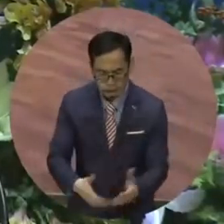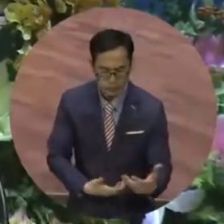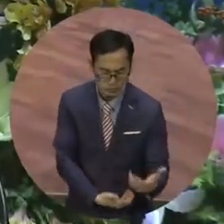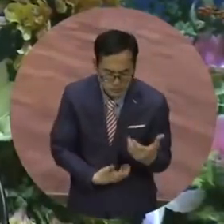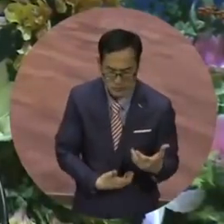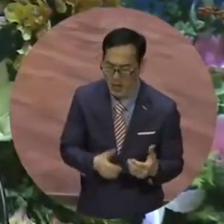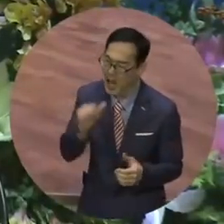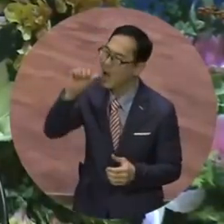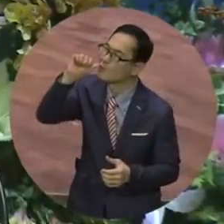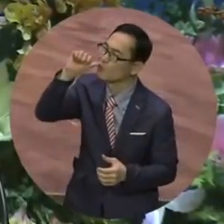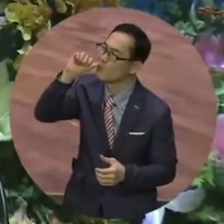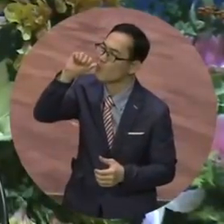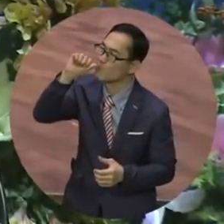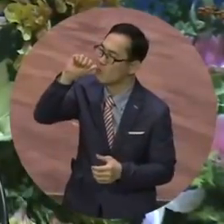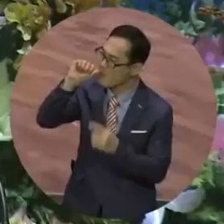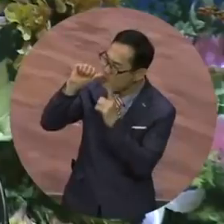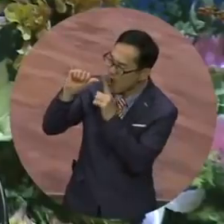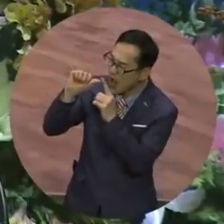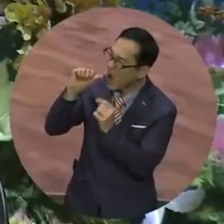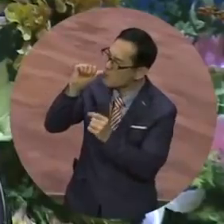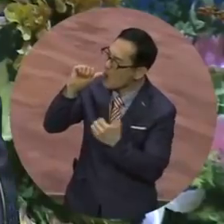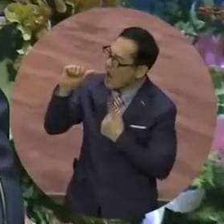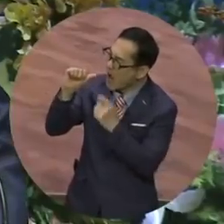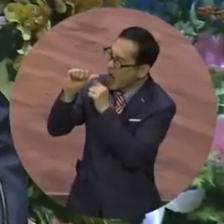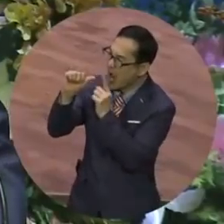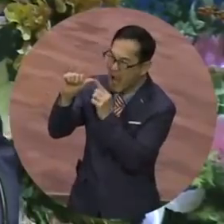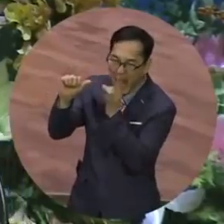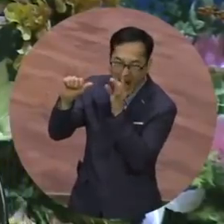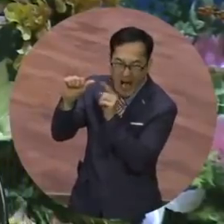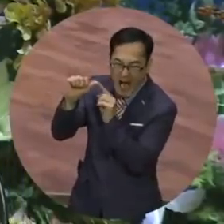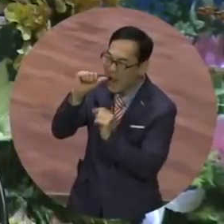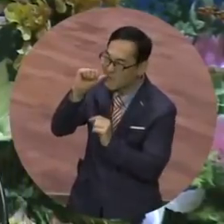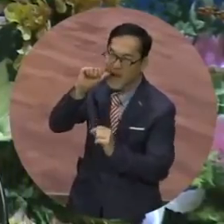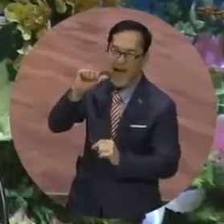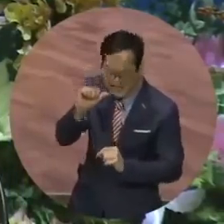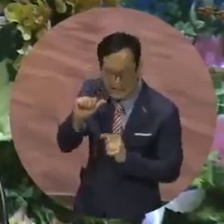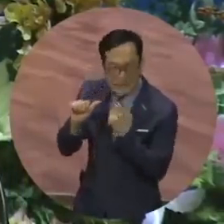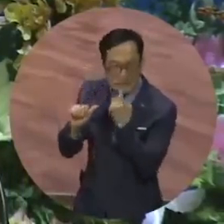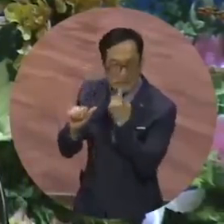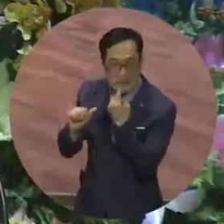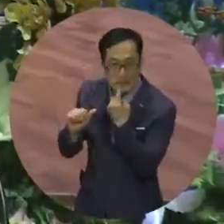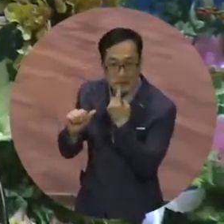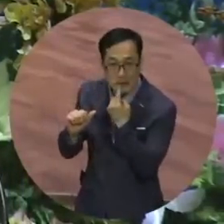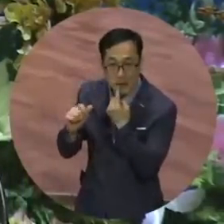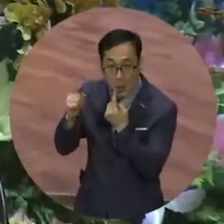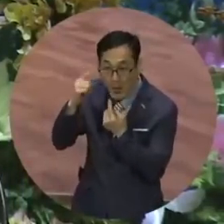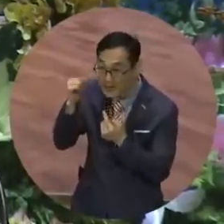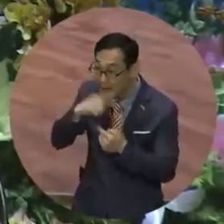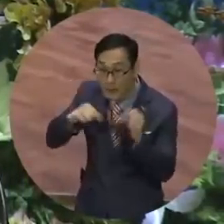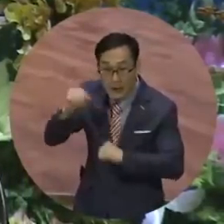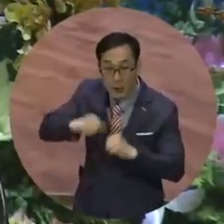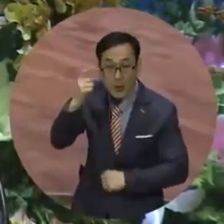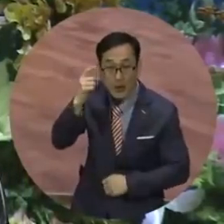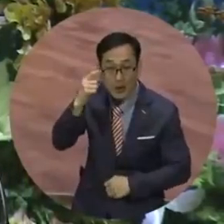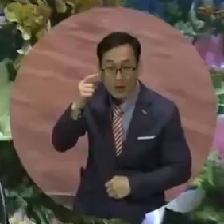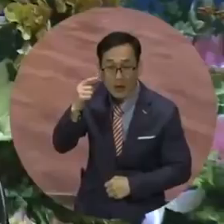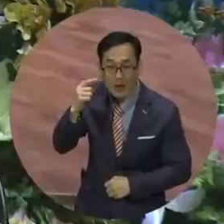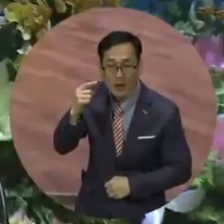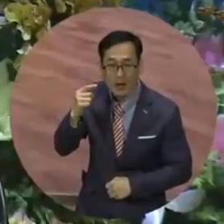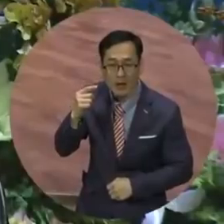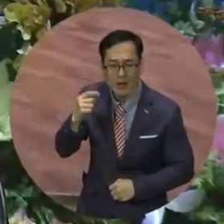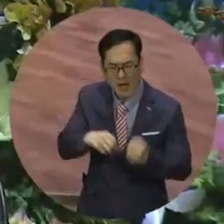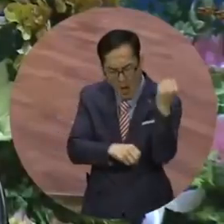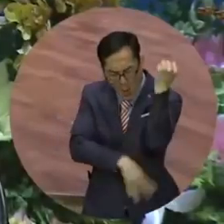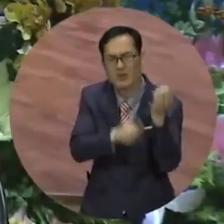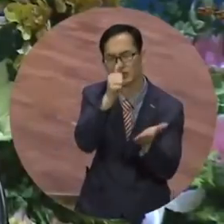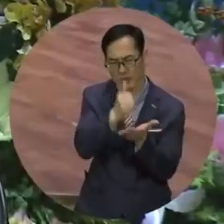본성이래, 본성. 원죄 가진 본성이 있어서 나오면 자범죄 저는 짓게 돼 있어. 무조건 짓게 돼 있어.